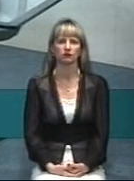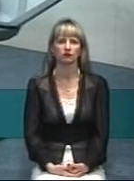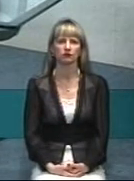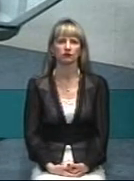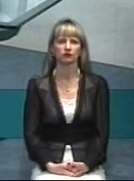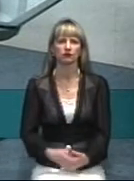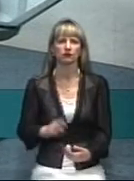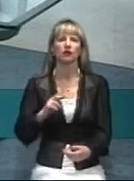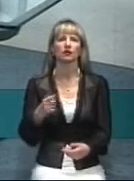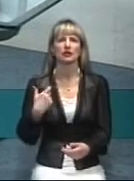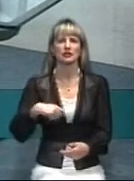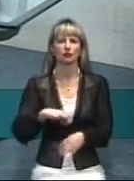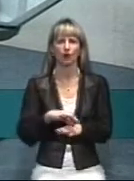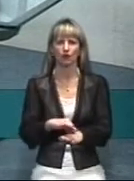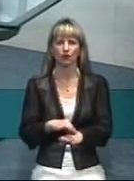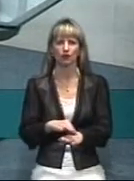Ну, як себе поводити?